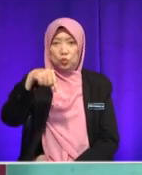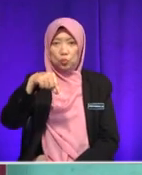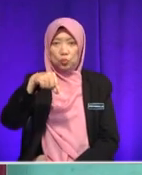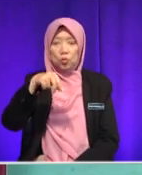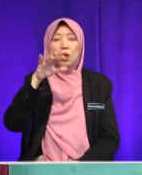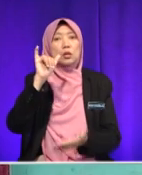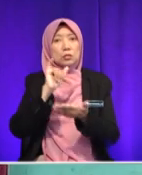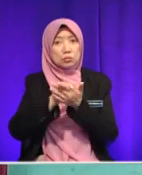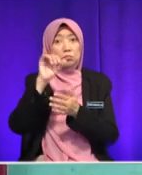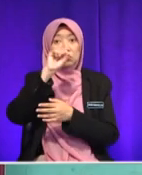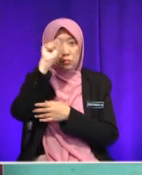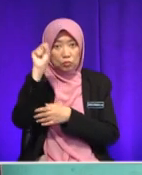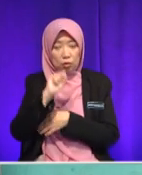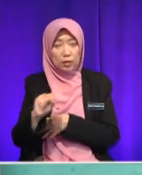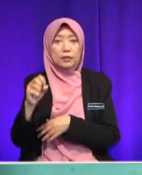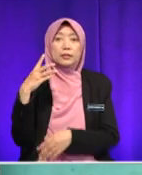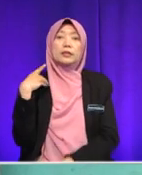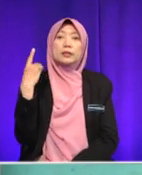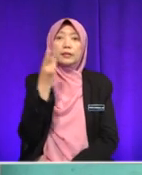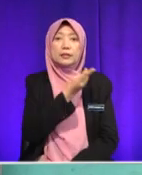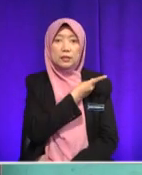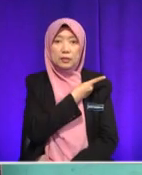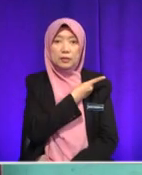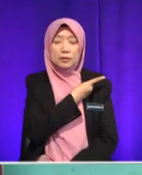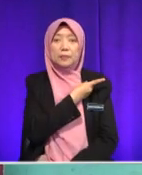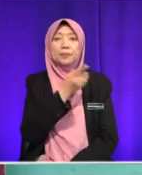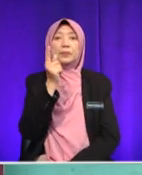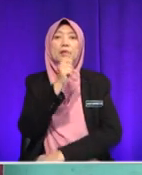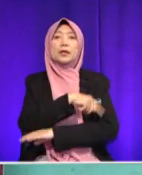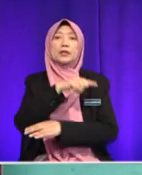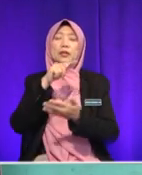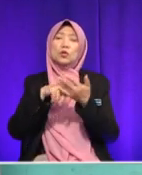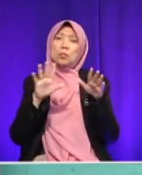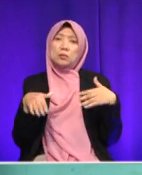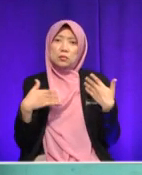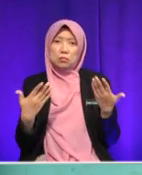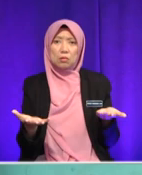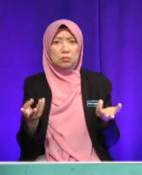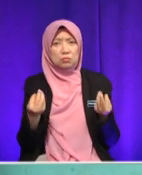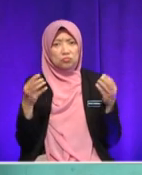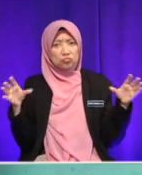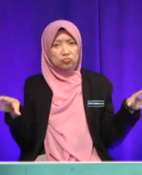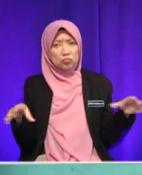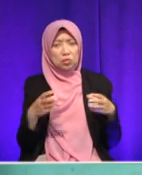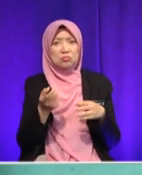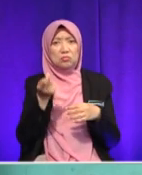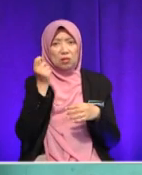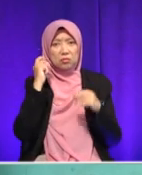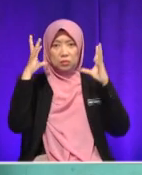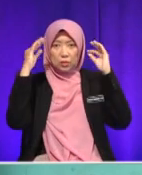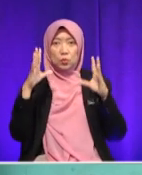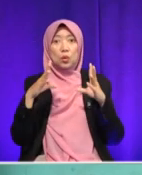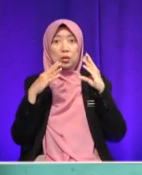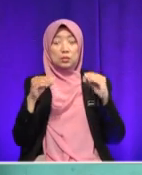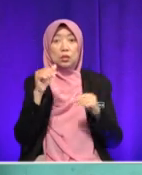soalan kita pada hari ini. Jadi, agak-agaknya macam mana kita nak buat? Sedangkan cikgu tadi ajar anda